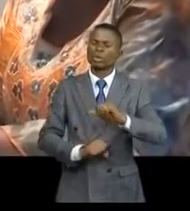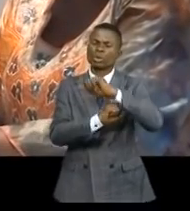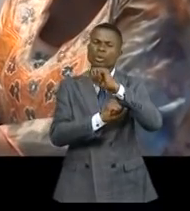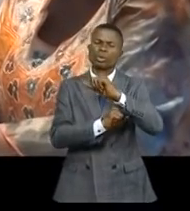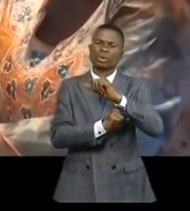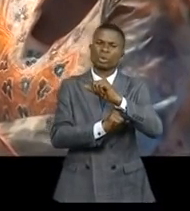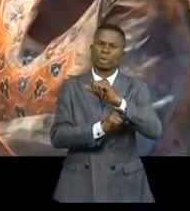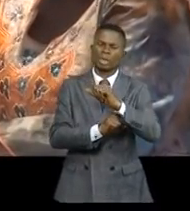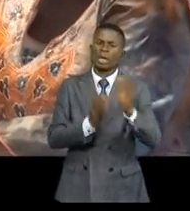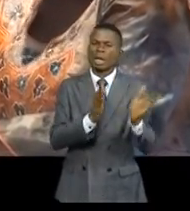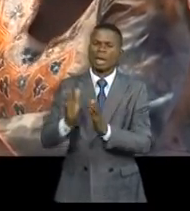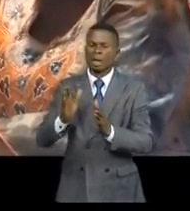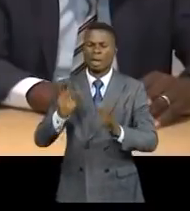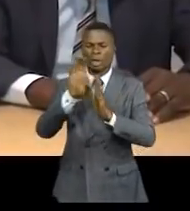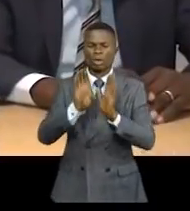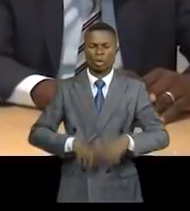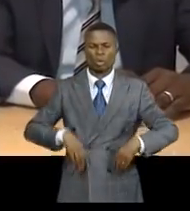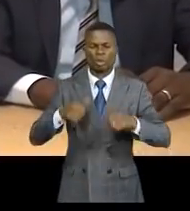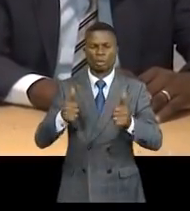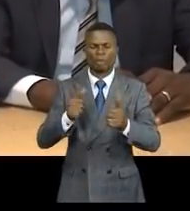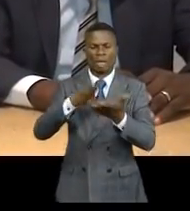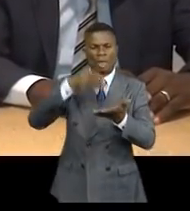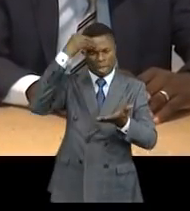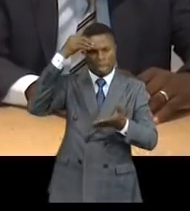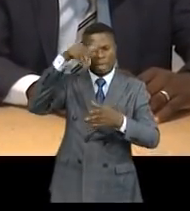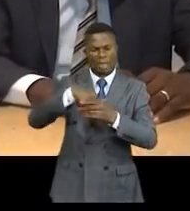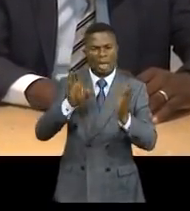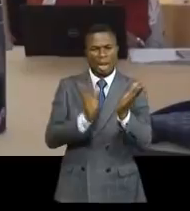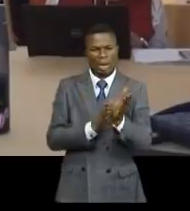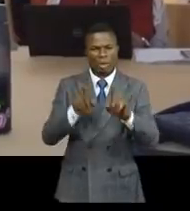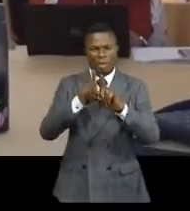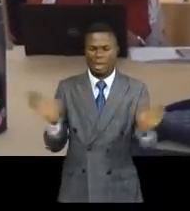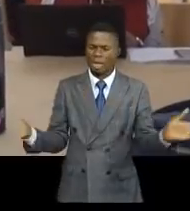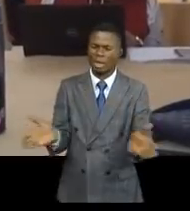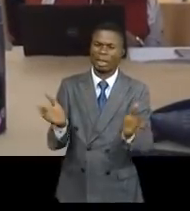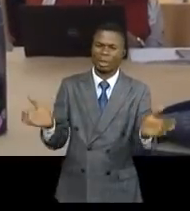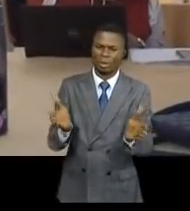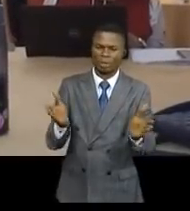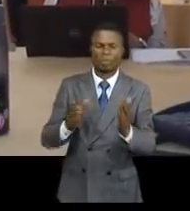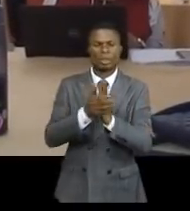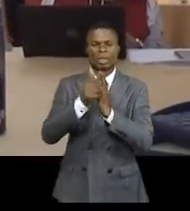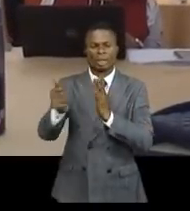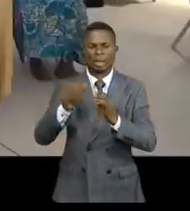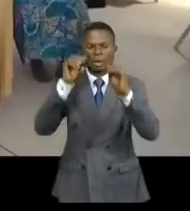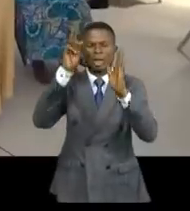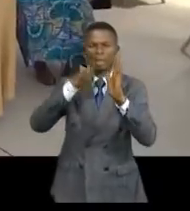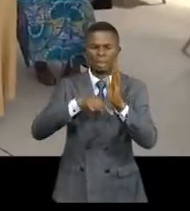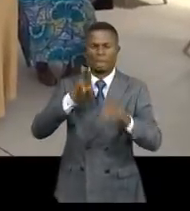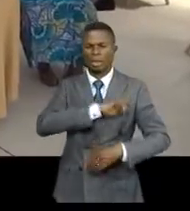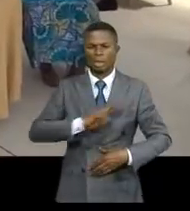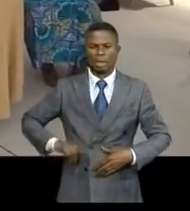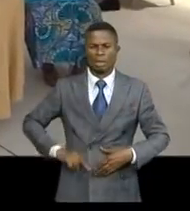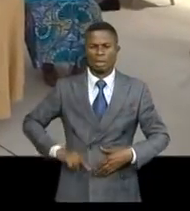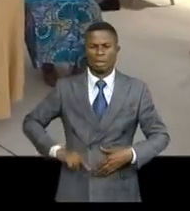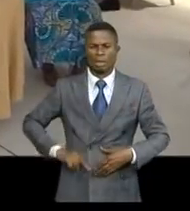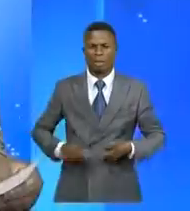seulement à l'amélioration des conditions de vie des élèves, mais aussi à renforcer la qualité de l'enseignement en République démocratique